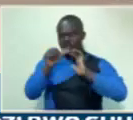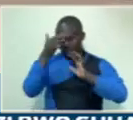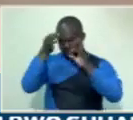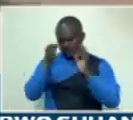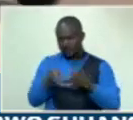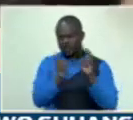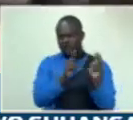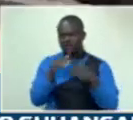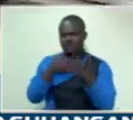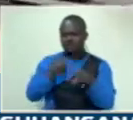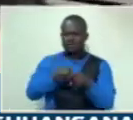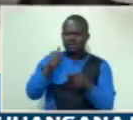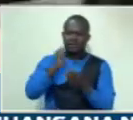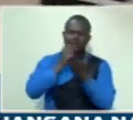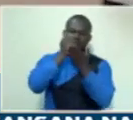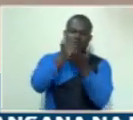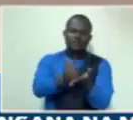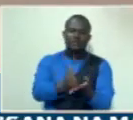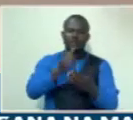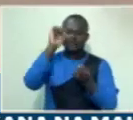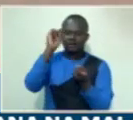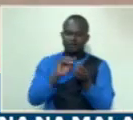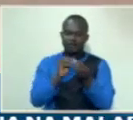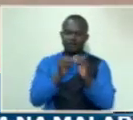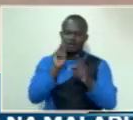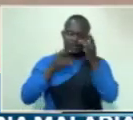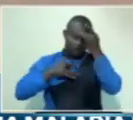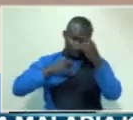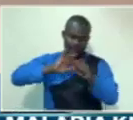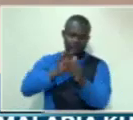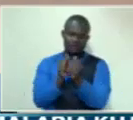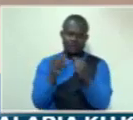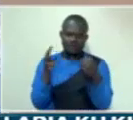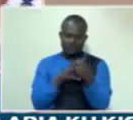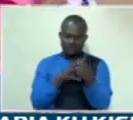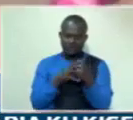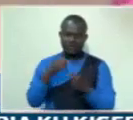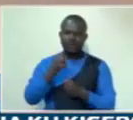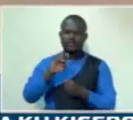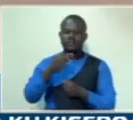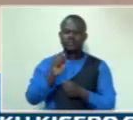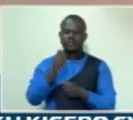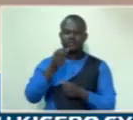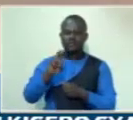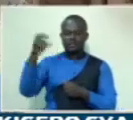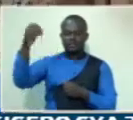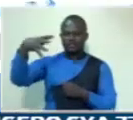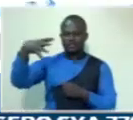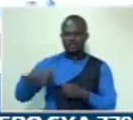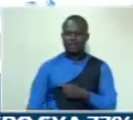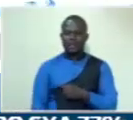zari zisanzweho nazo ziri gufasha kugabanya umubare w'abantu bandura COVID-19 Serge Ntore Televiziyo y'u Rwanda Kigali